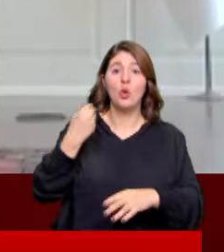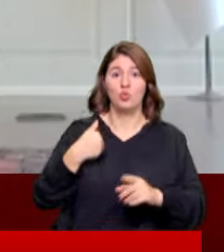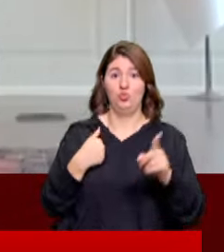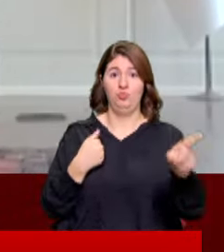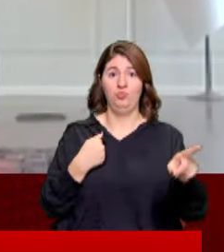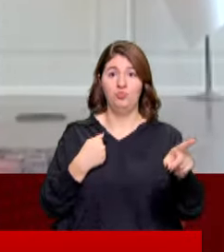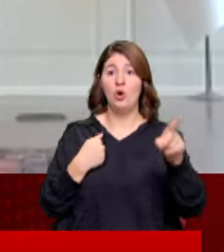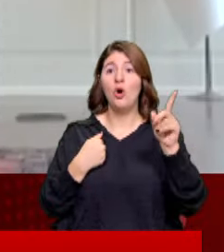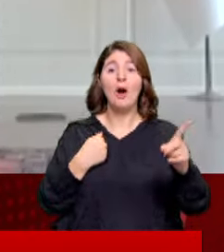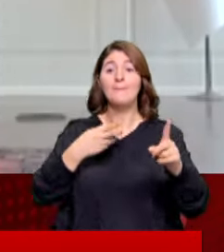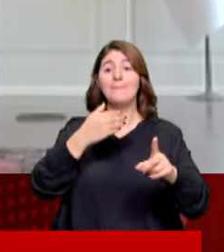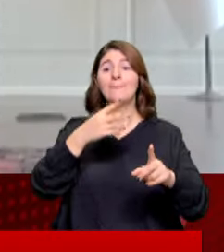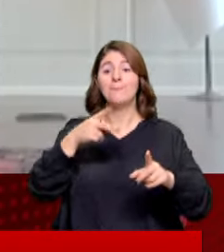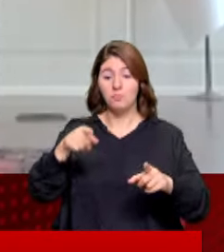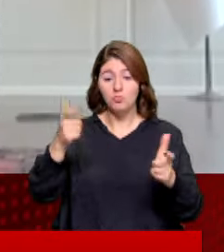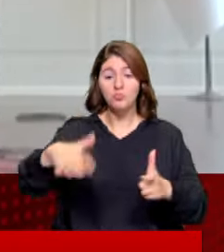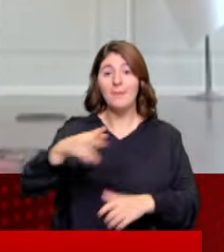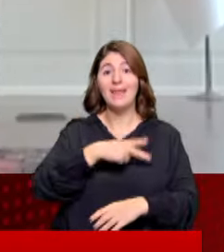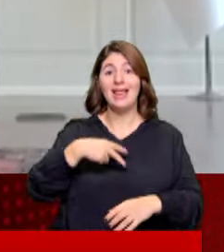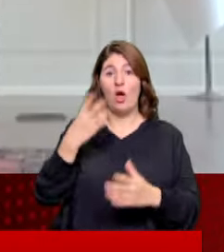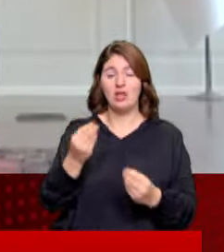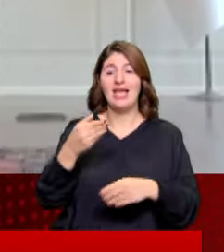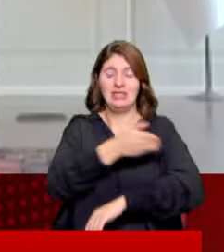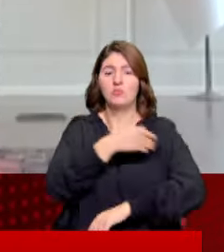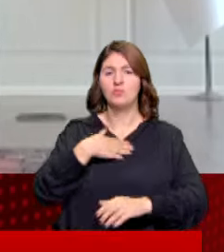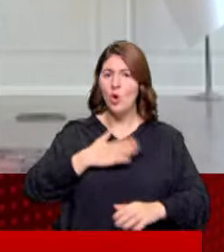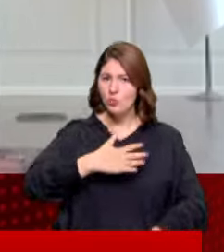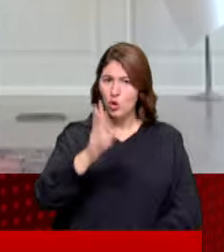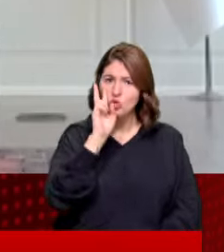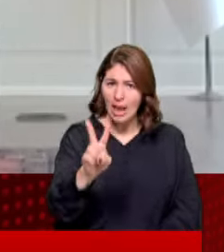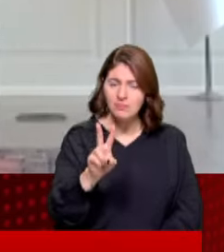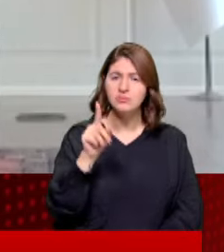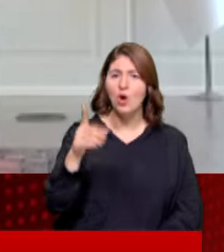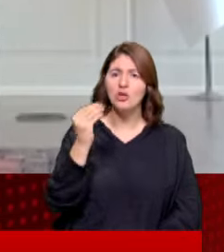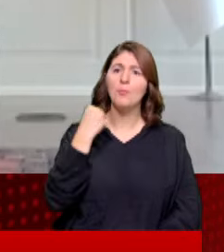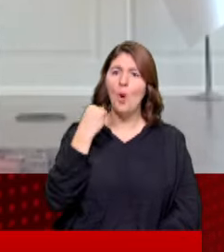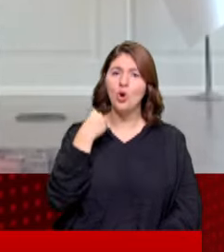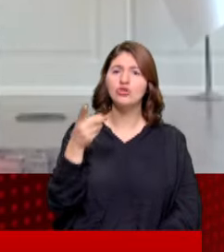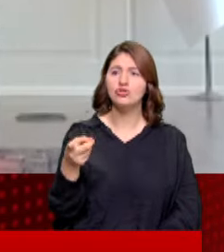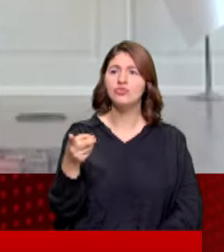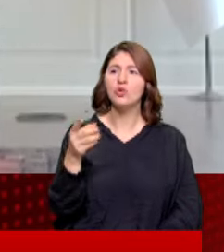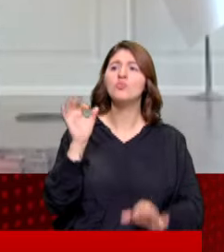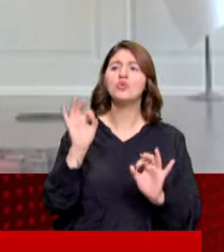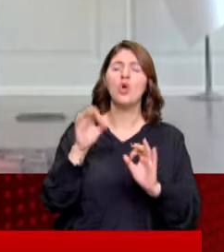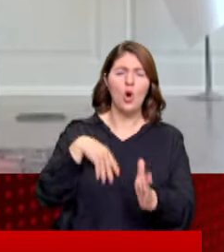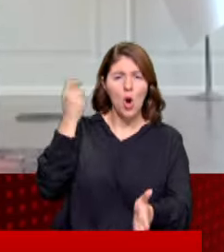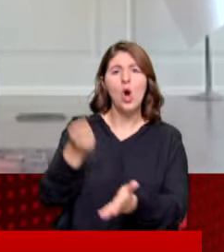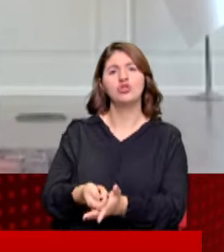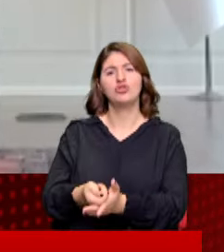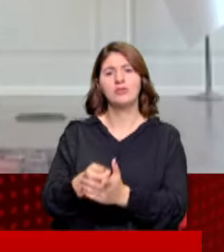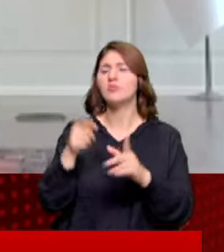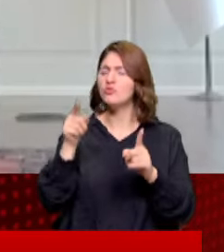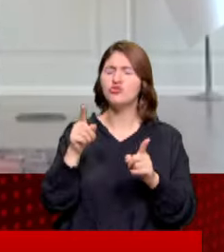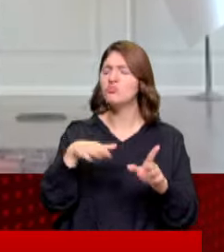olan döşemealtına hizmettir. Biz bunları bir görelim önümüzü. Size olan borçlarımızı da mutlaka ödeyeceğiz.